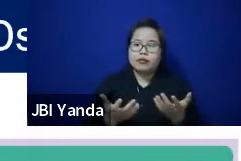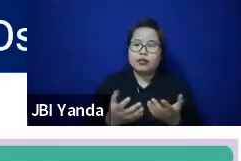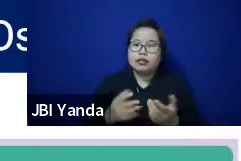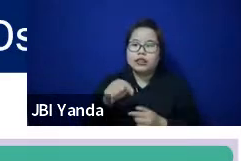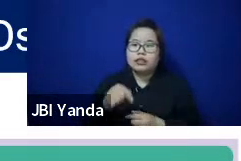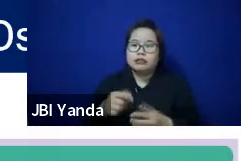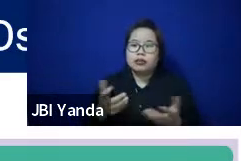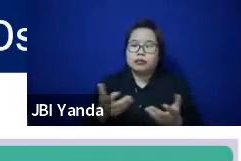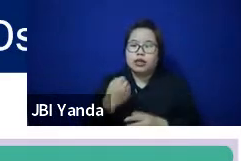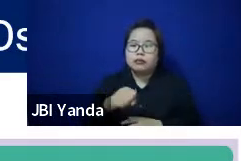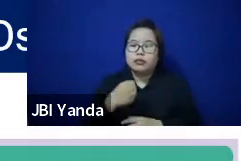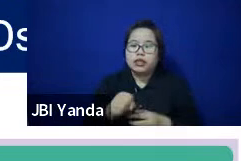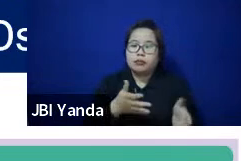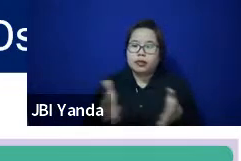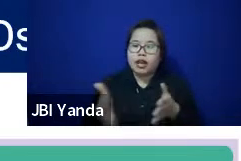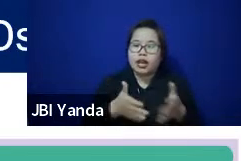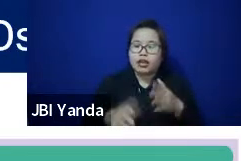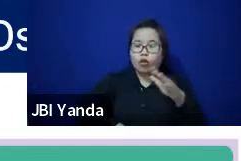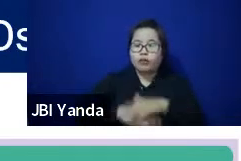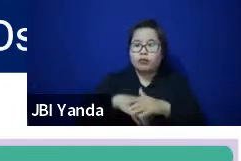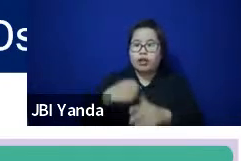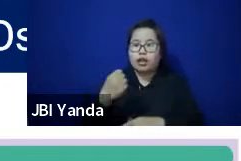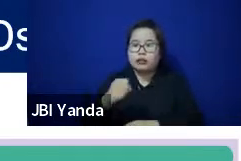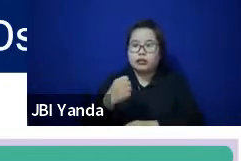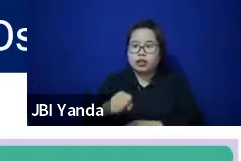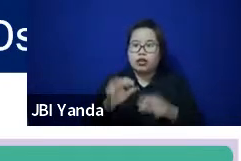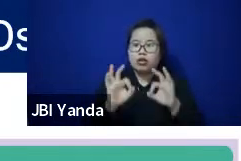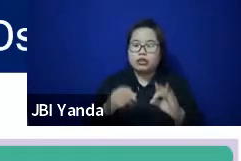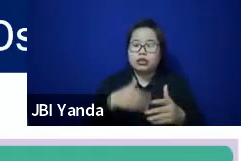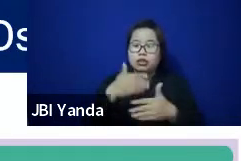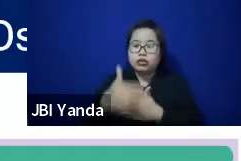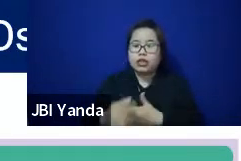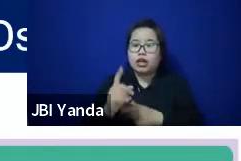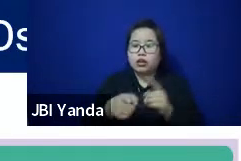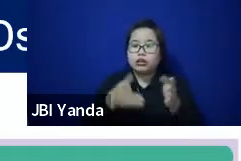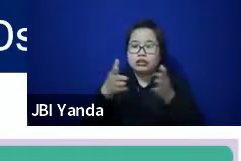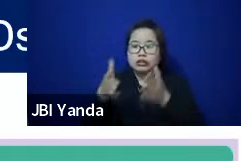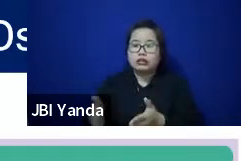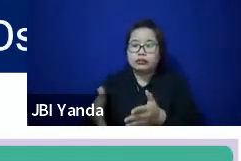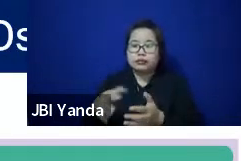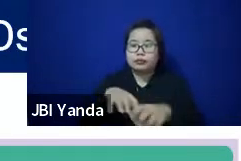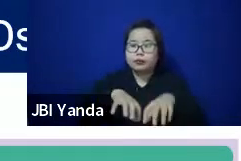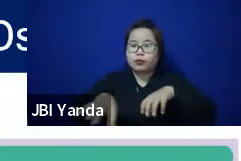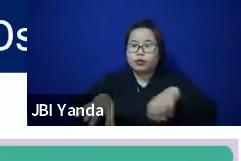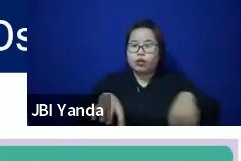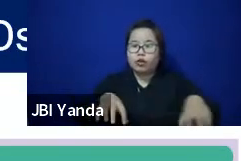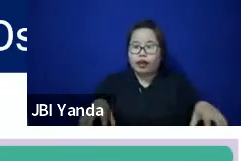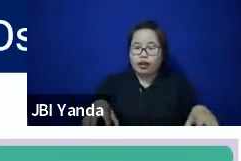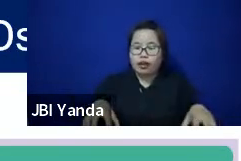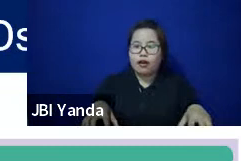tidak bisa menangani secara optimal. Kemudian sisi produk dan